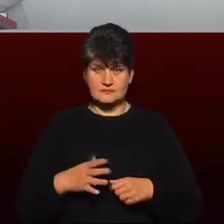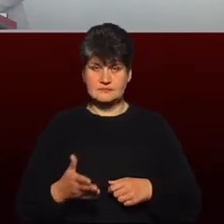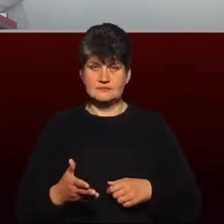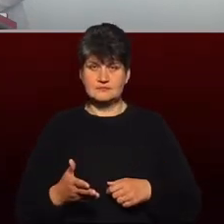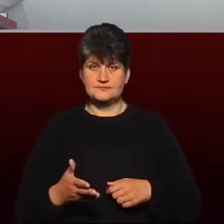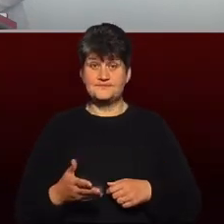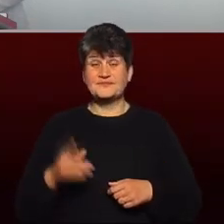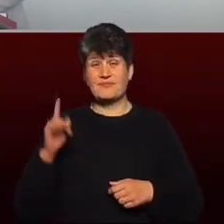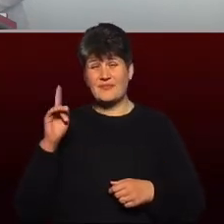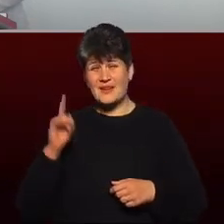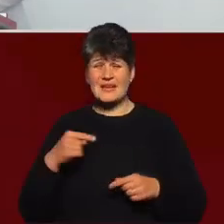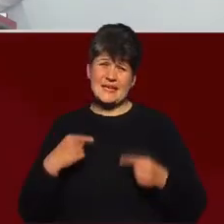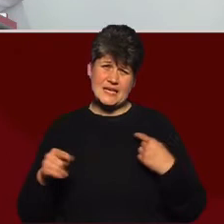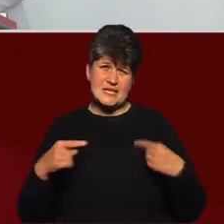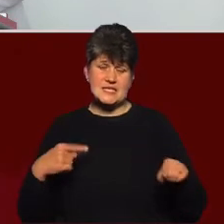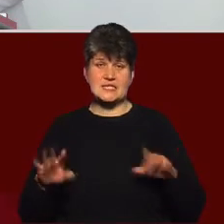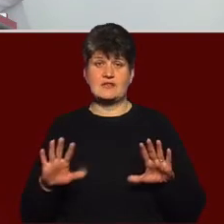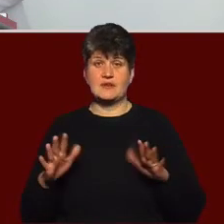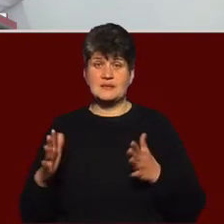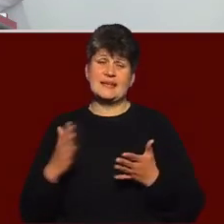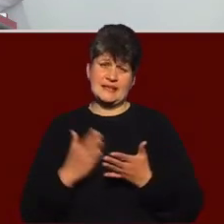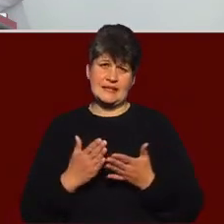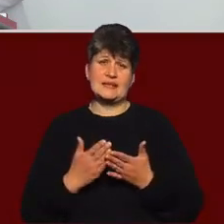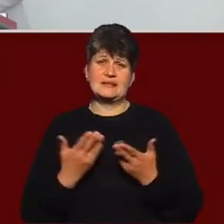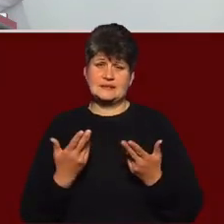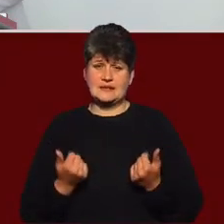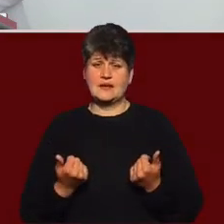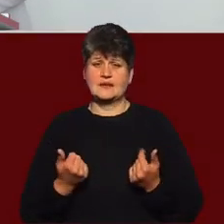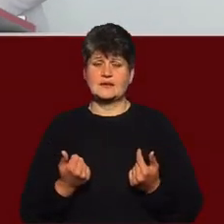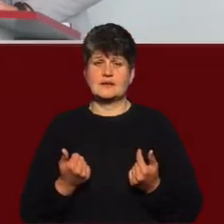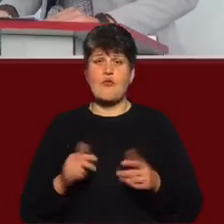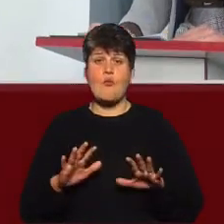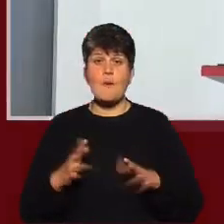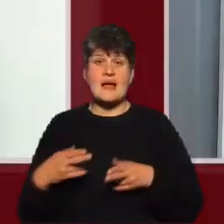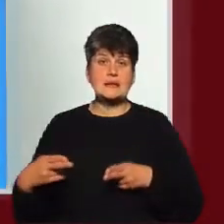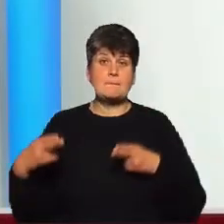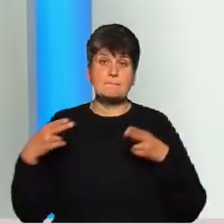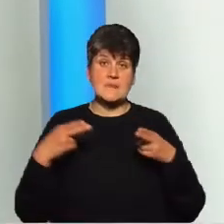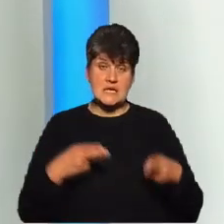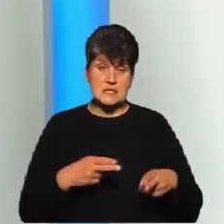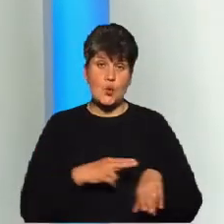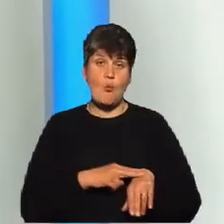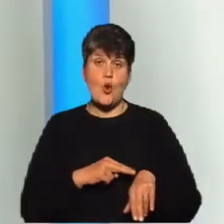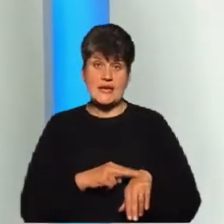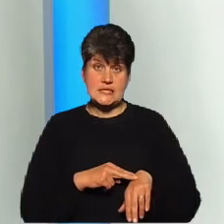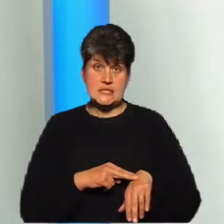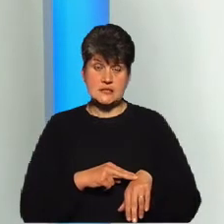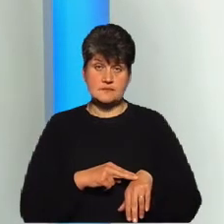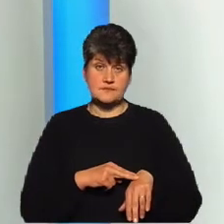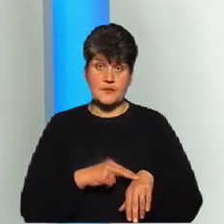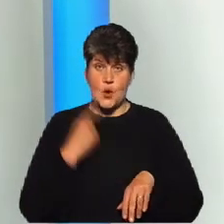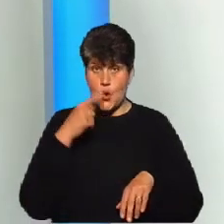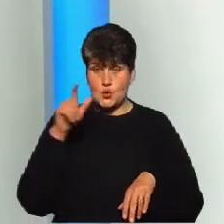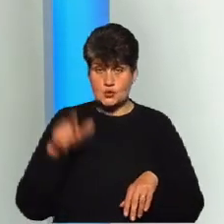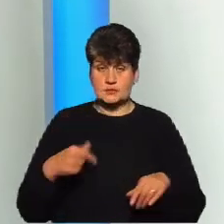Знаєте, є різні випадки. Так, є випадки, які дійсно на момент приїзду патрульної поліції особа, яка постраждала